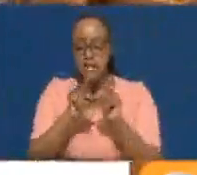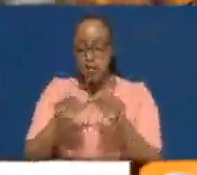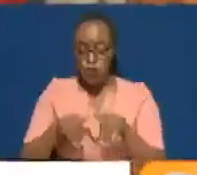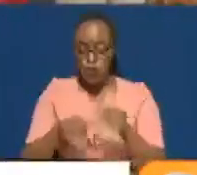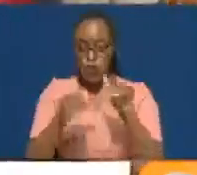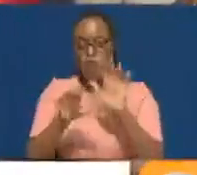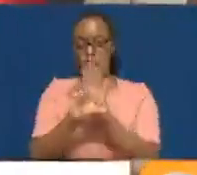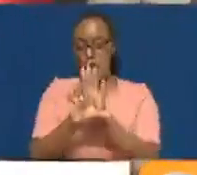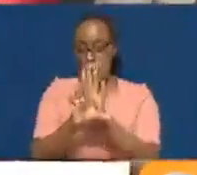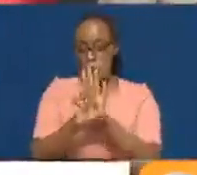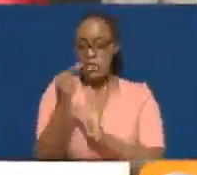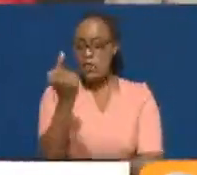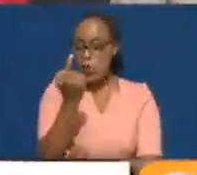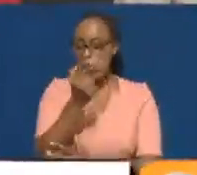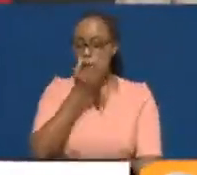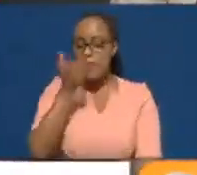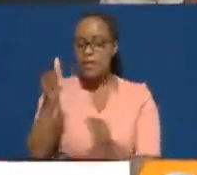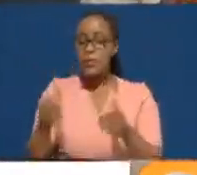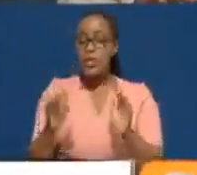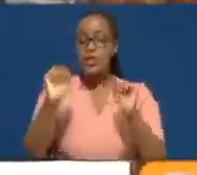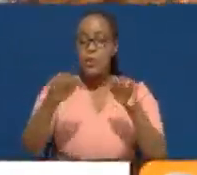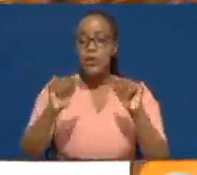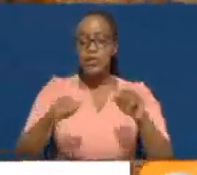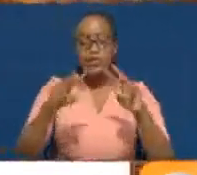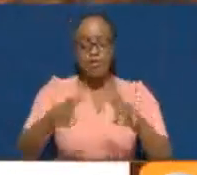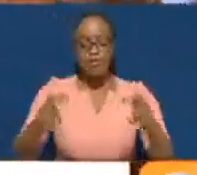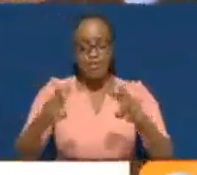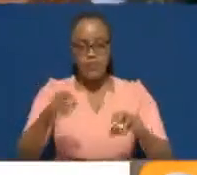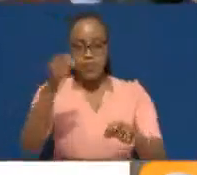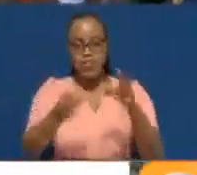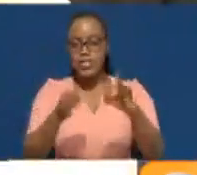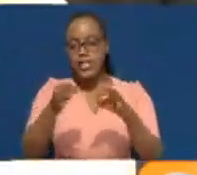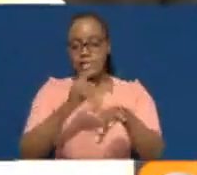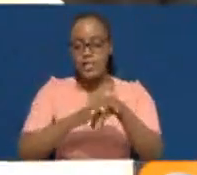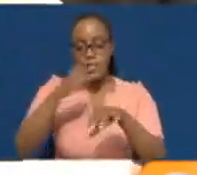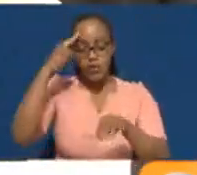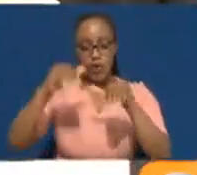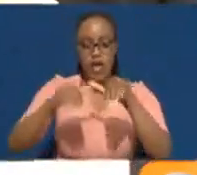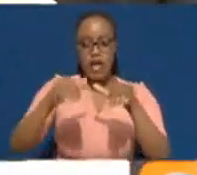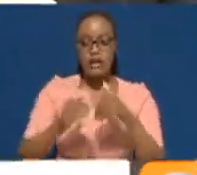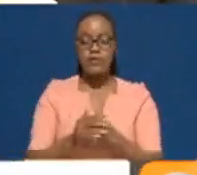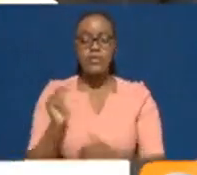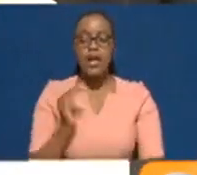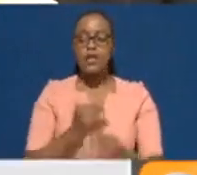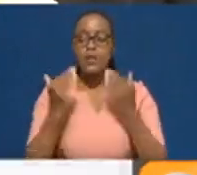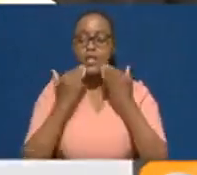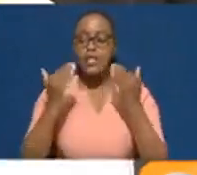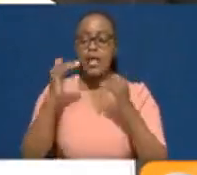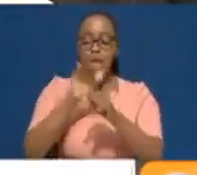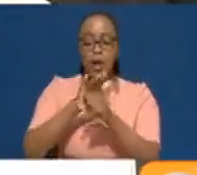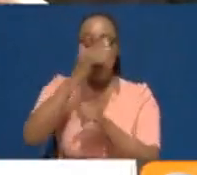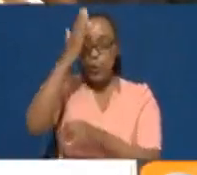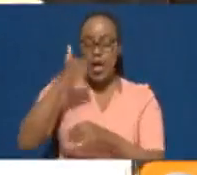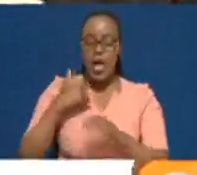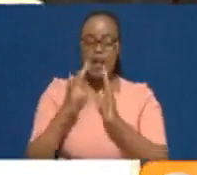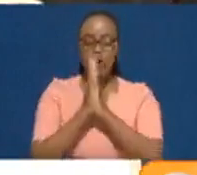sheria ndio mwafaka zaidi katika kutafuta haki ya uchaguzi. Tashukuru sana kwa kwamba tumeweza